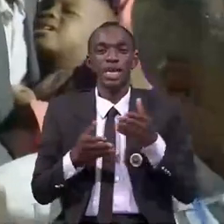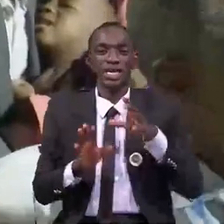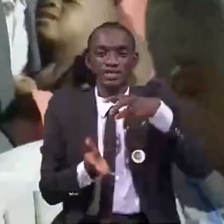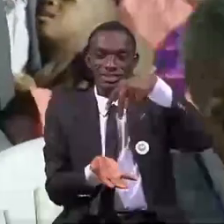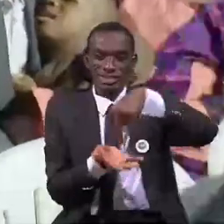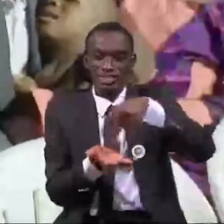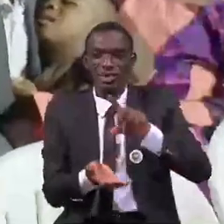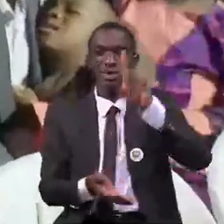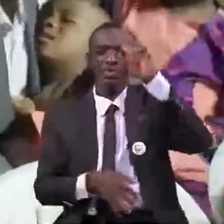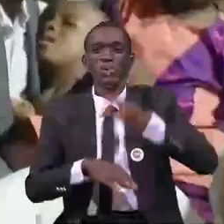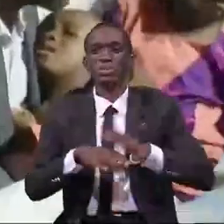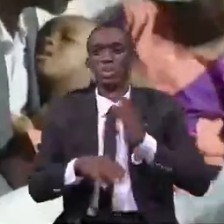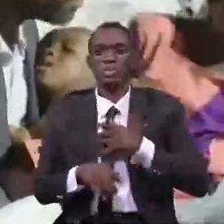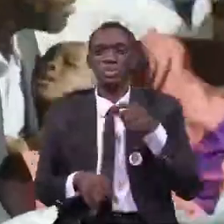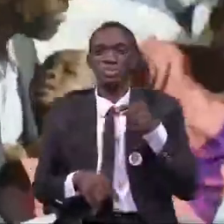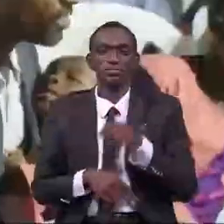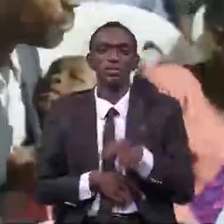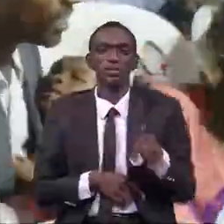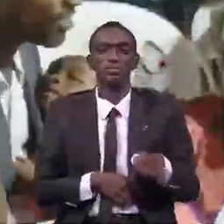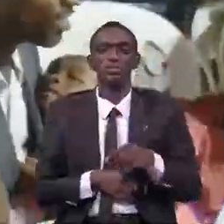amen tenonsnous debout